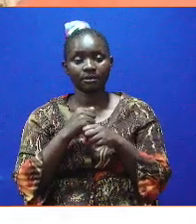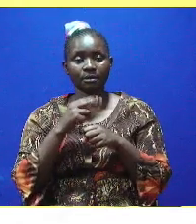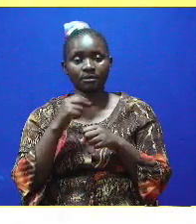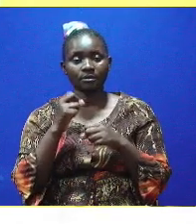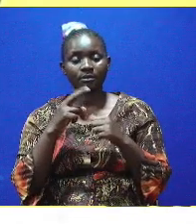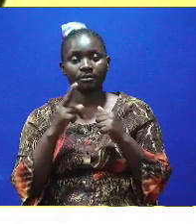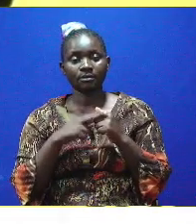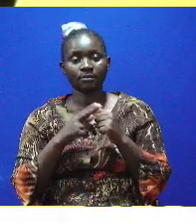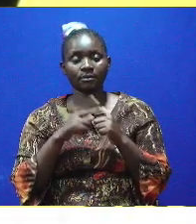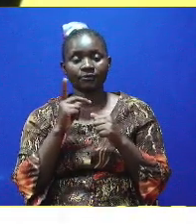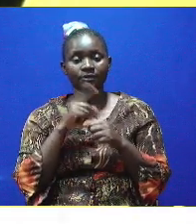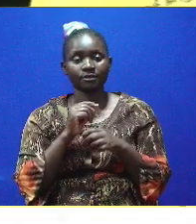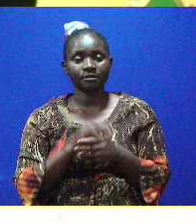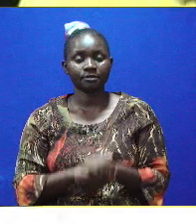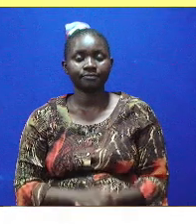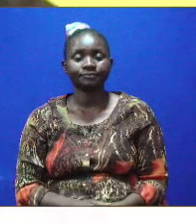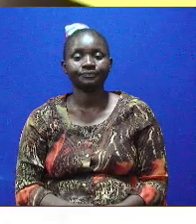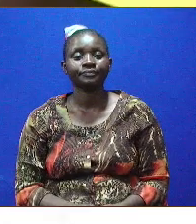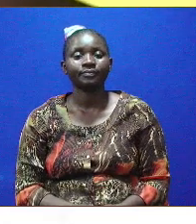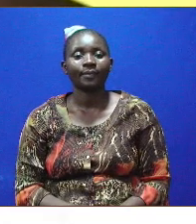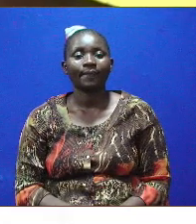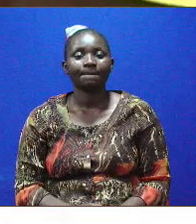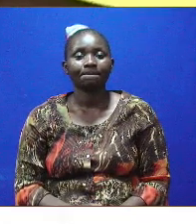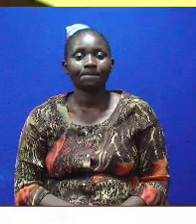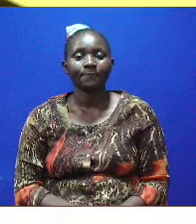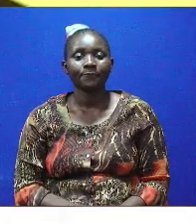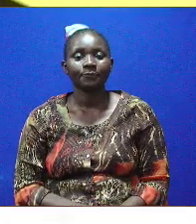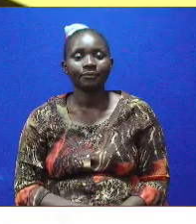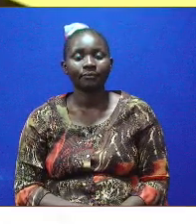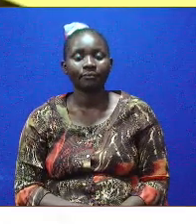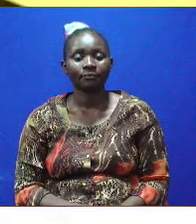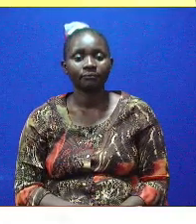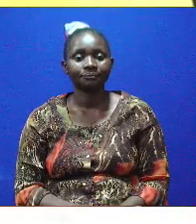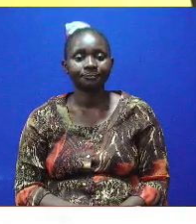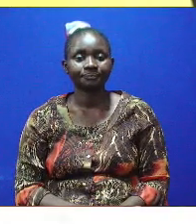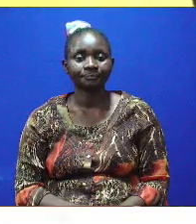over tukule ingo reporter ya getaseni Kiandizi TV